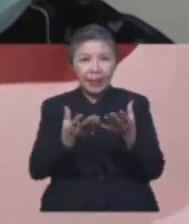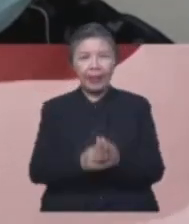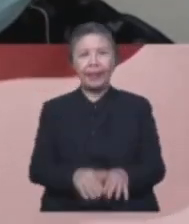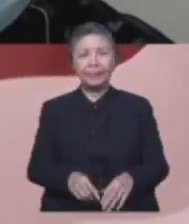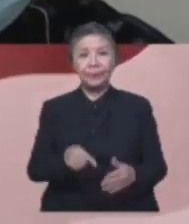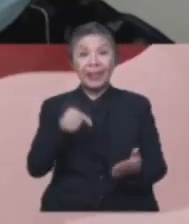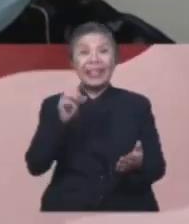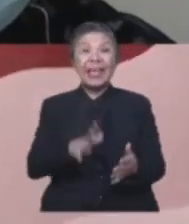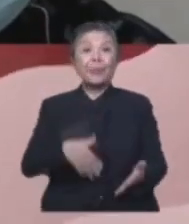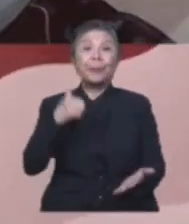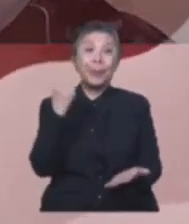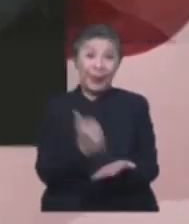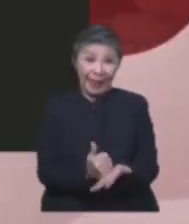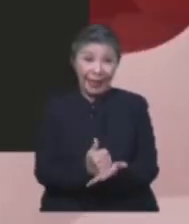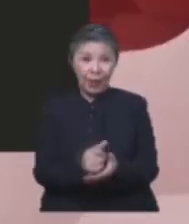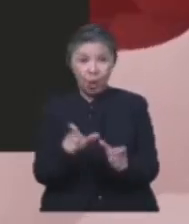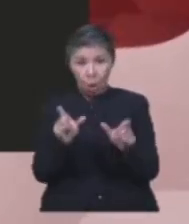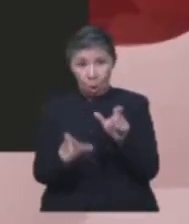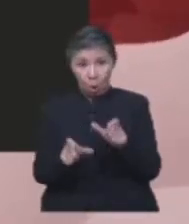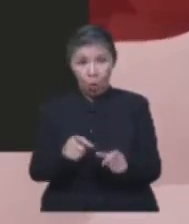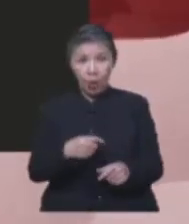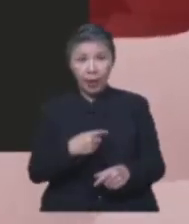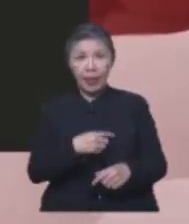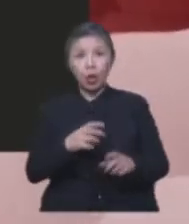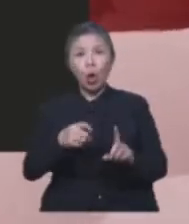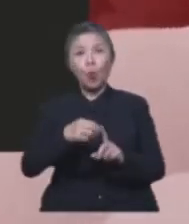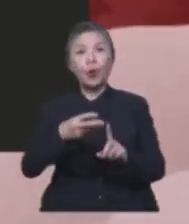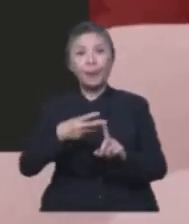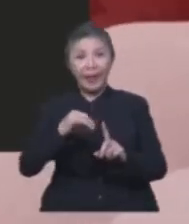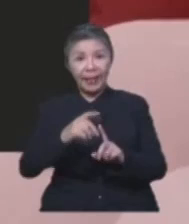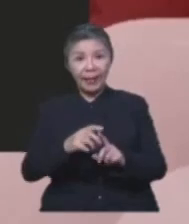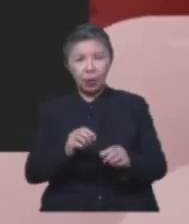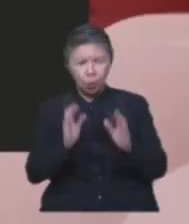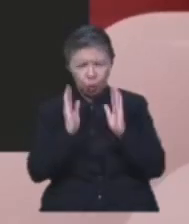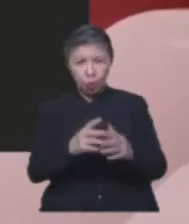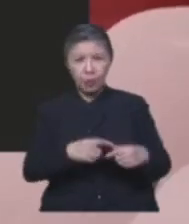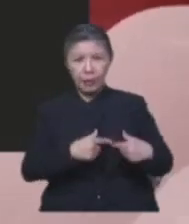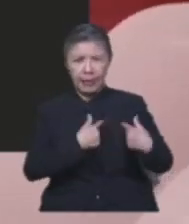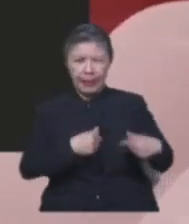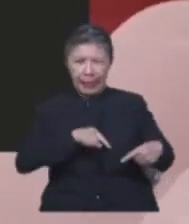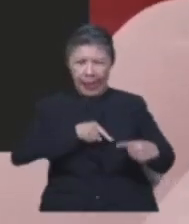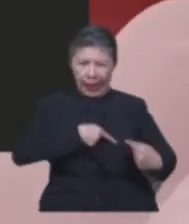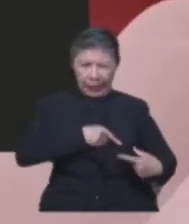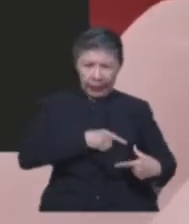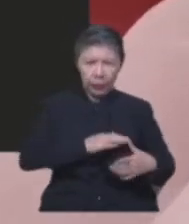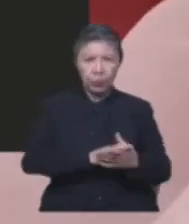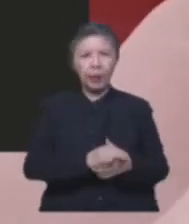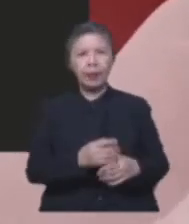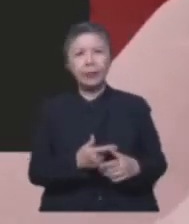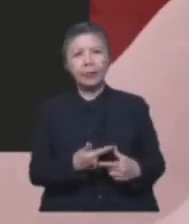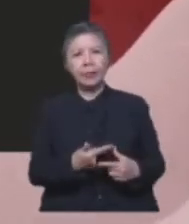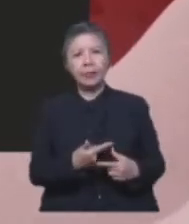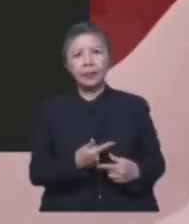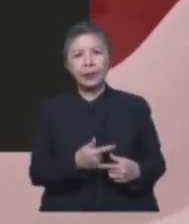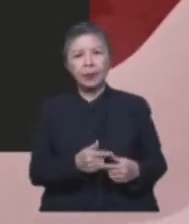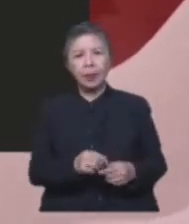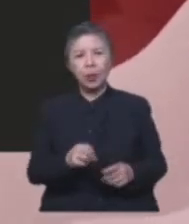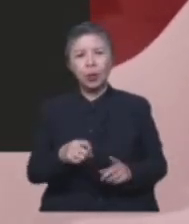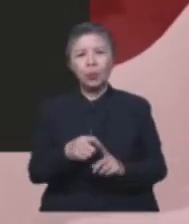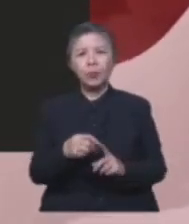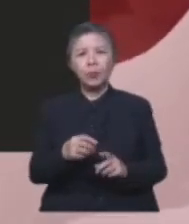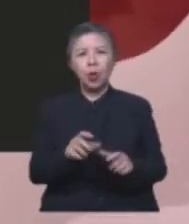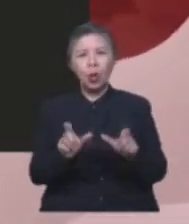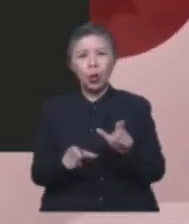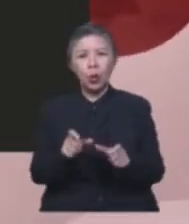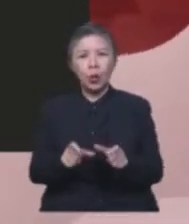memang intinya bahwa justru orang-orang yang punya komorbid, terutama penyakit jantung, yang salah satu dari top 3 ya, orang-orang yang dengan komorbid ini